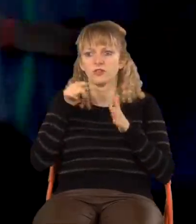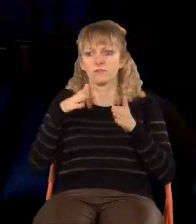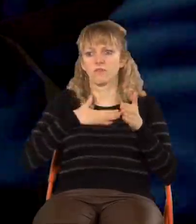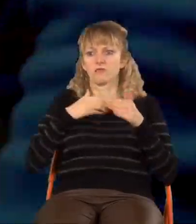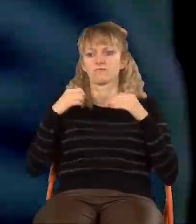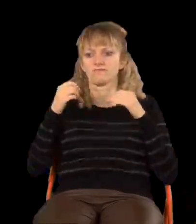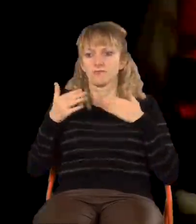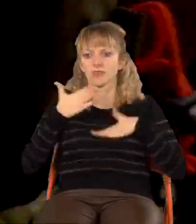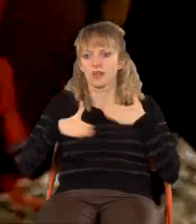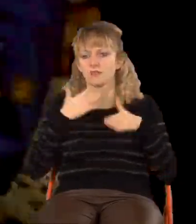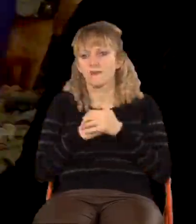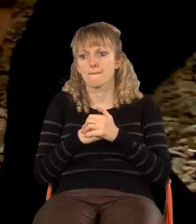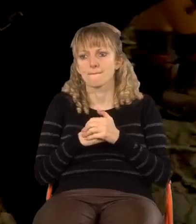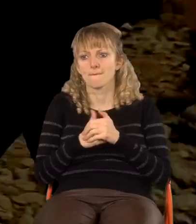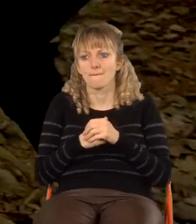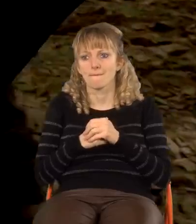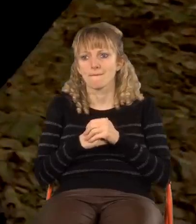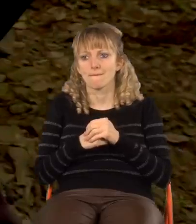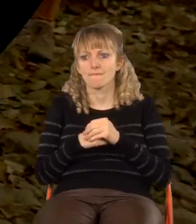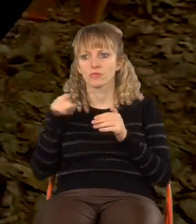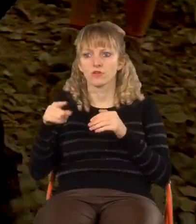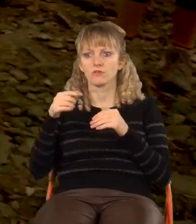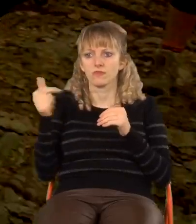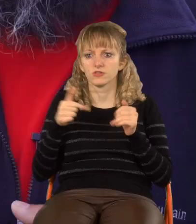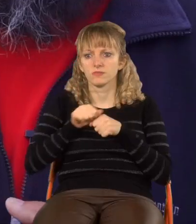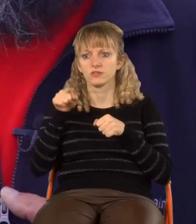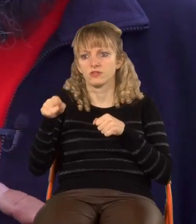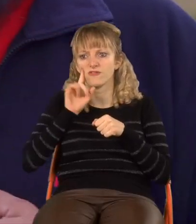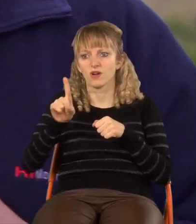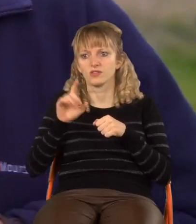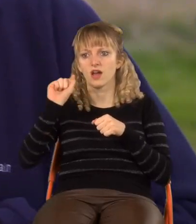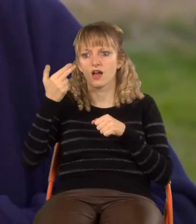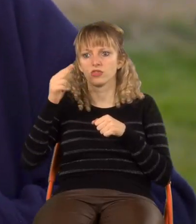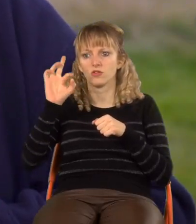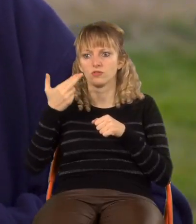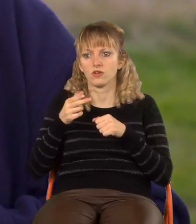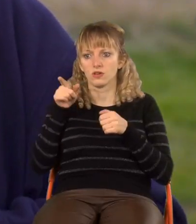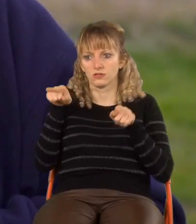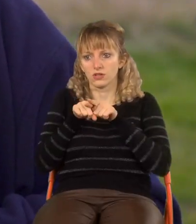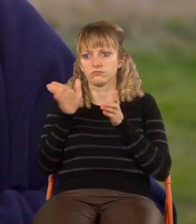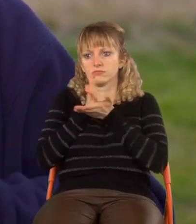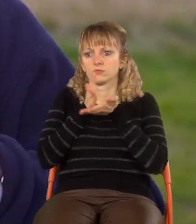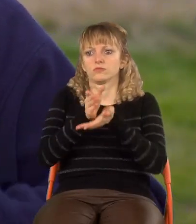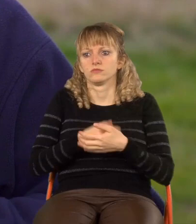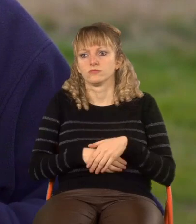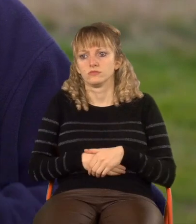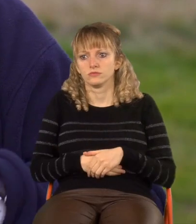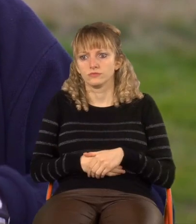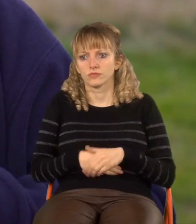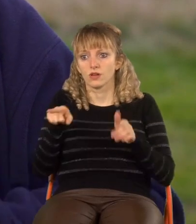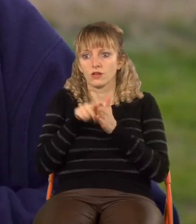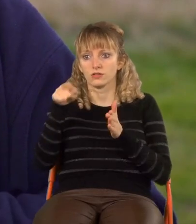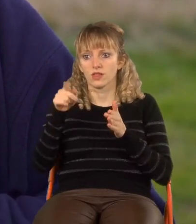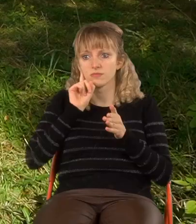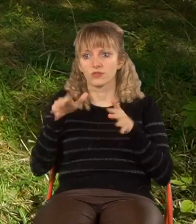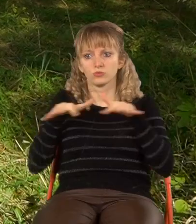mam satysfakcję, no to powinienem być takim właśnie Atonem i pomagać, no taki naprawdę